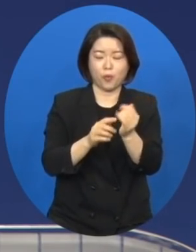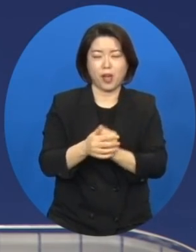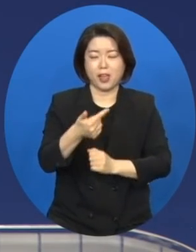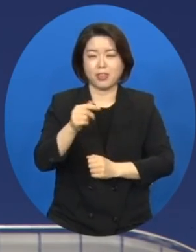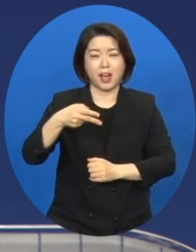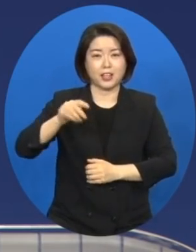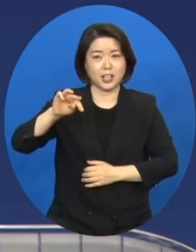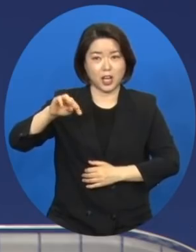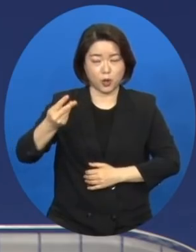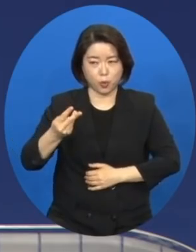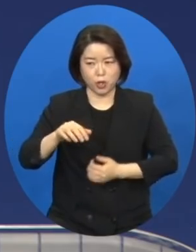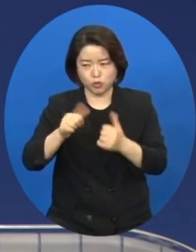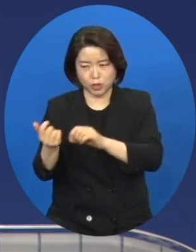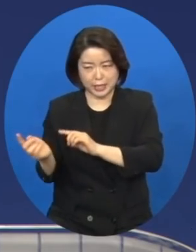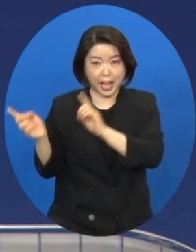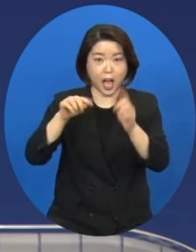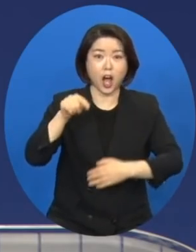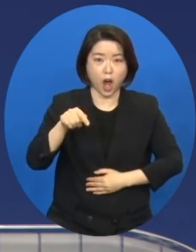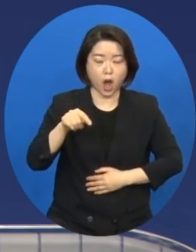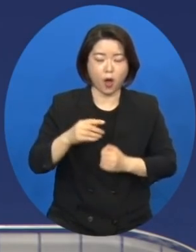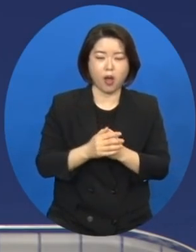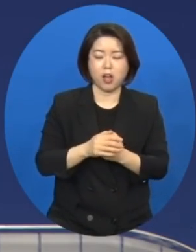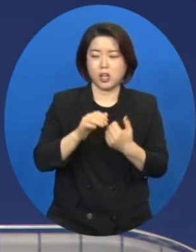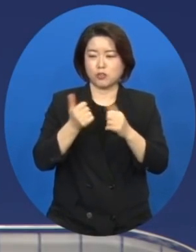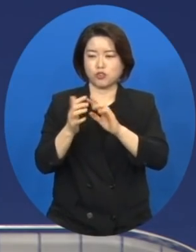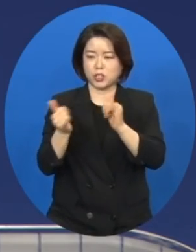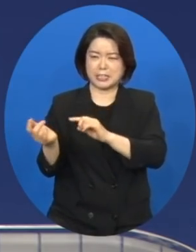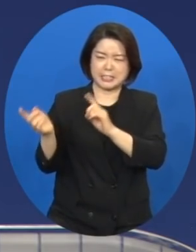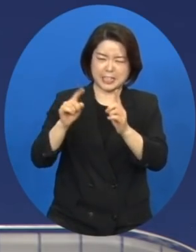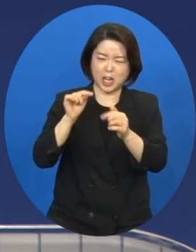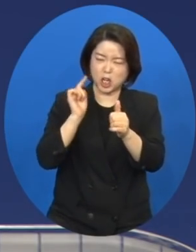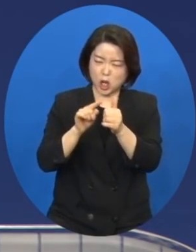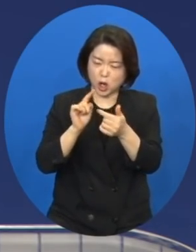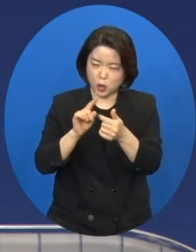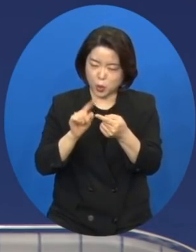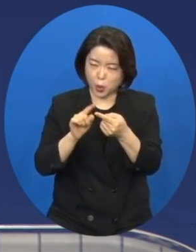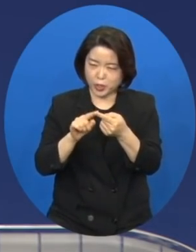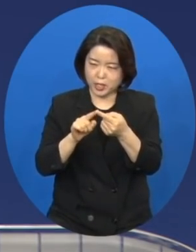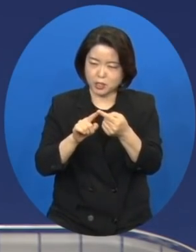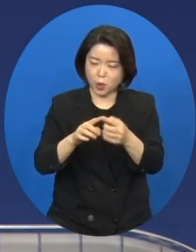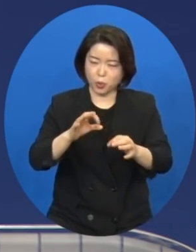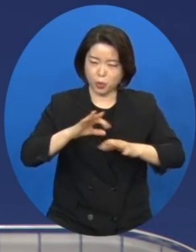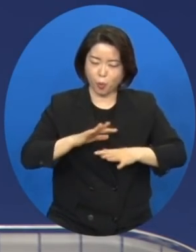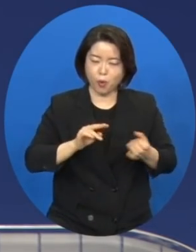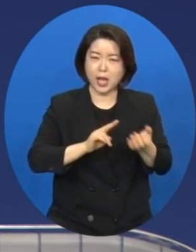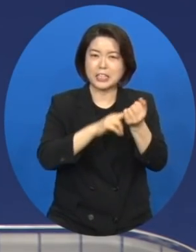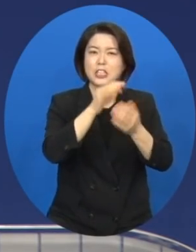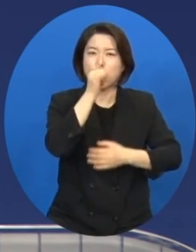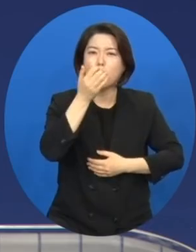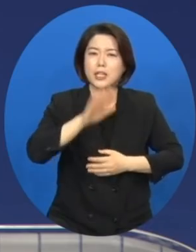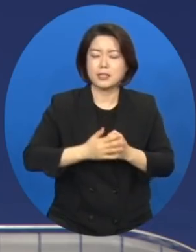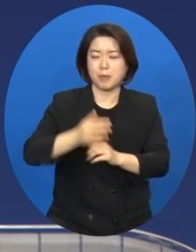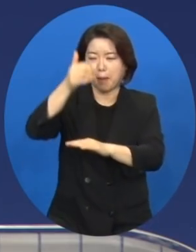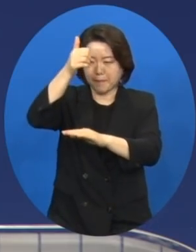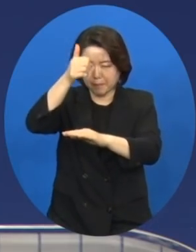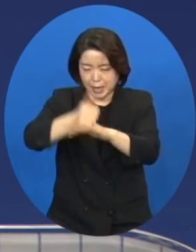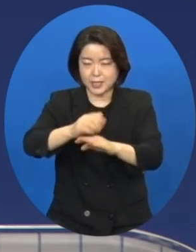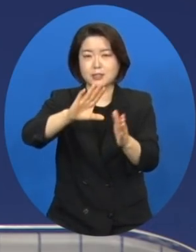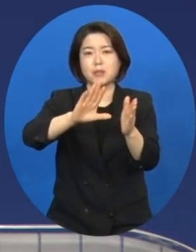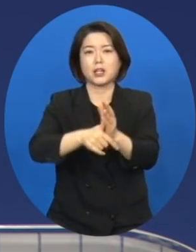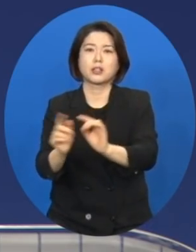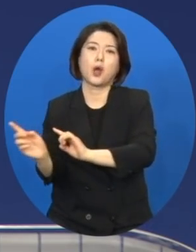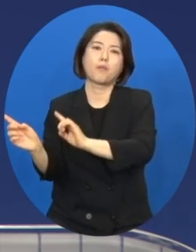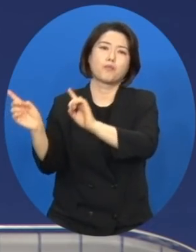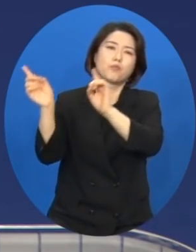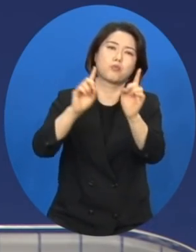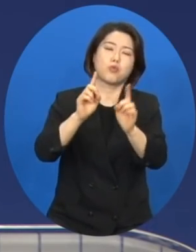자를 살리셨다, 놀라운 기적이지만 그것만을 의미하는 게 아닙니다. 마지막 때 부활이 있을 것이다